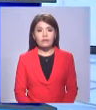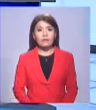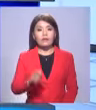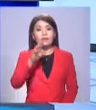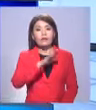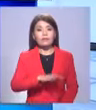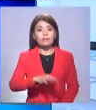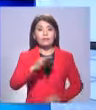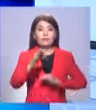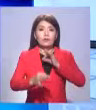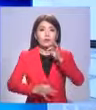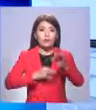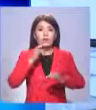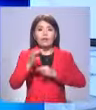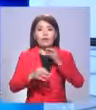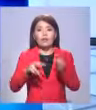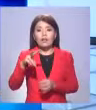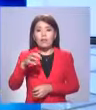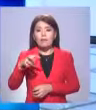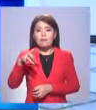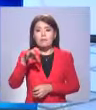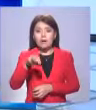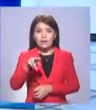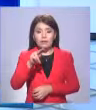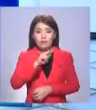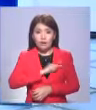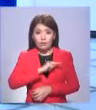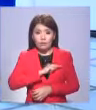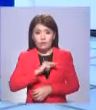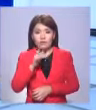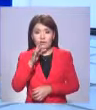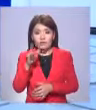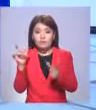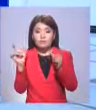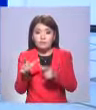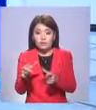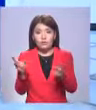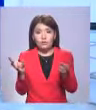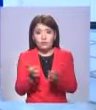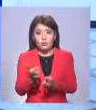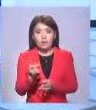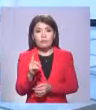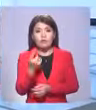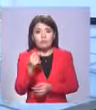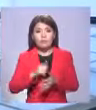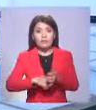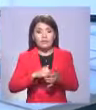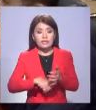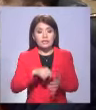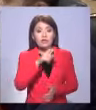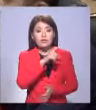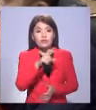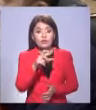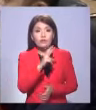Еліміздегі тәулік бойы жұмыс істейтін ломбардтардың қызметін шектеу керек. Тәуелділіктен емделген лудамандар осындай ұсыныс тастап отыр. Бұл